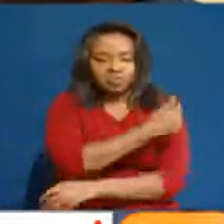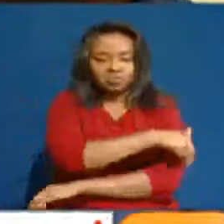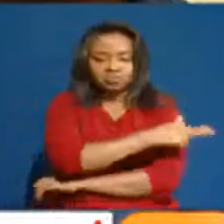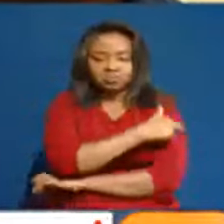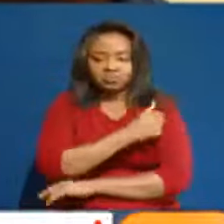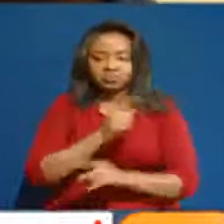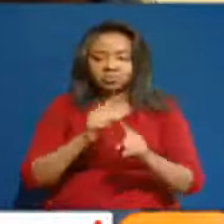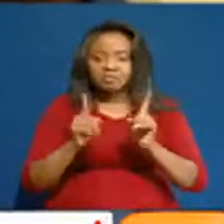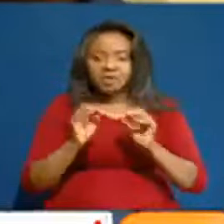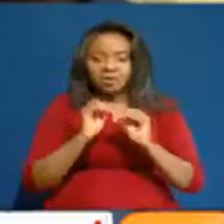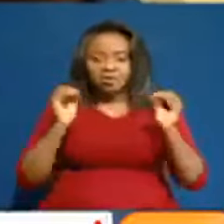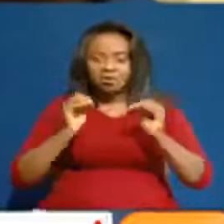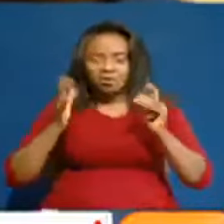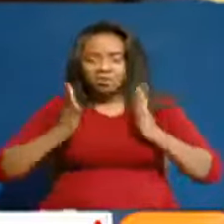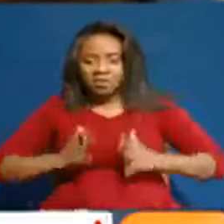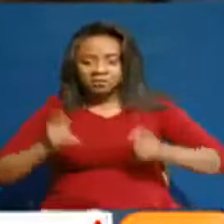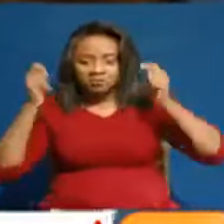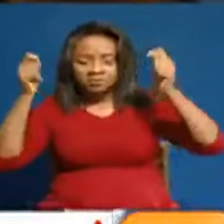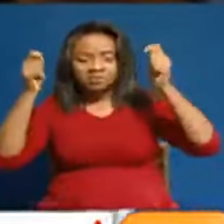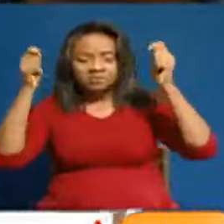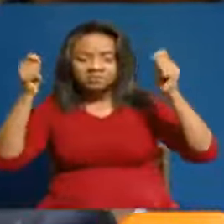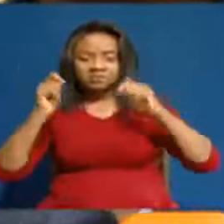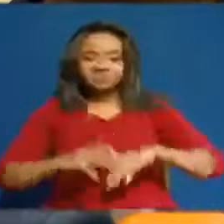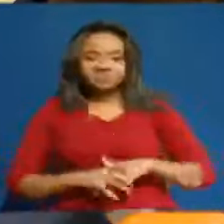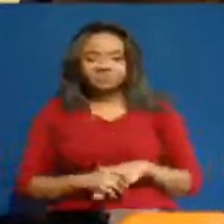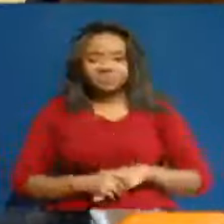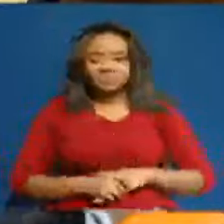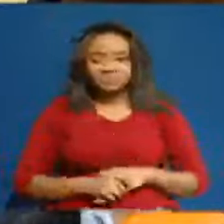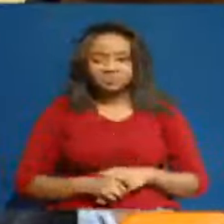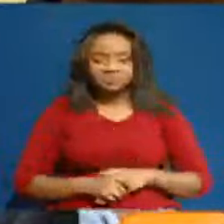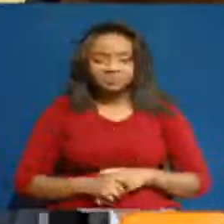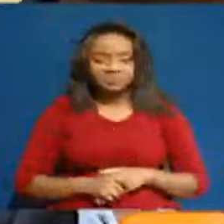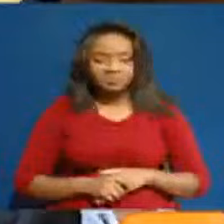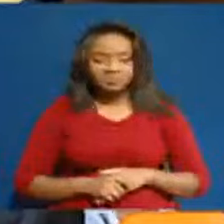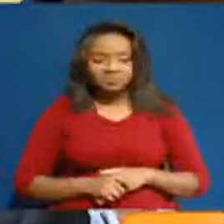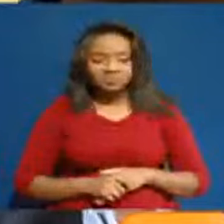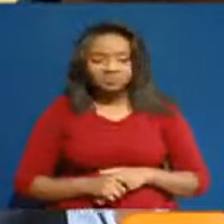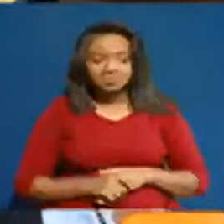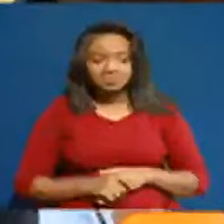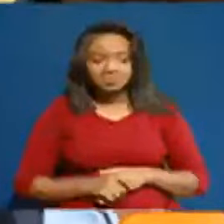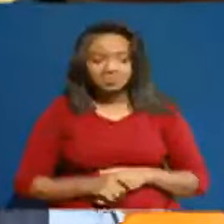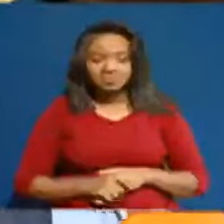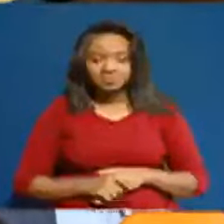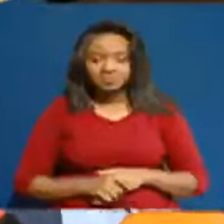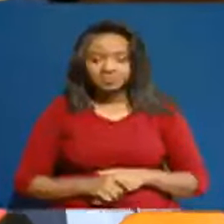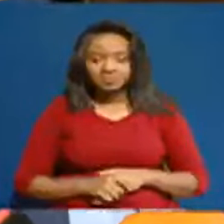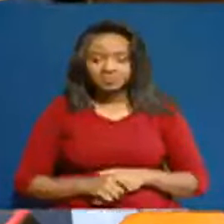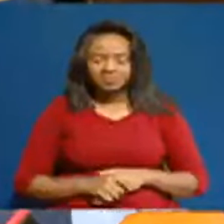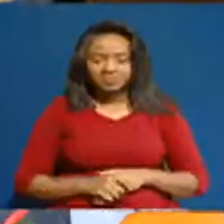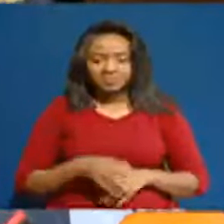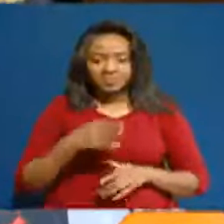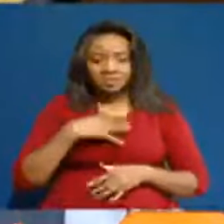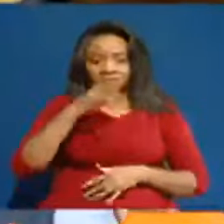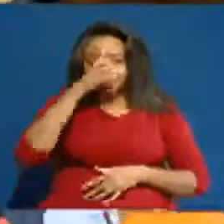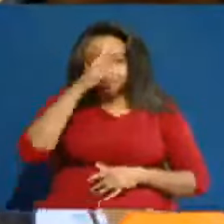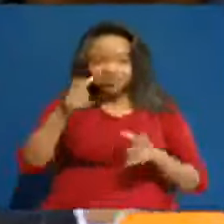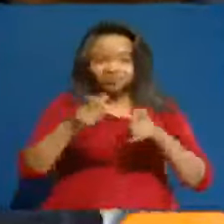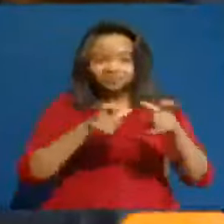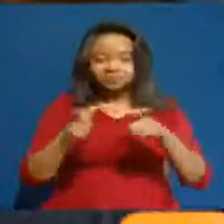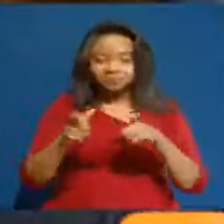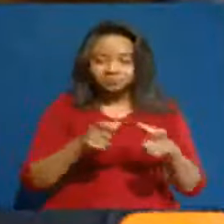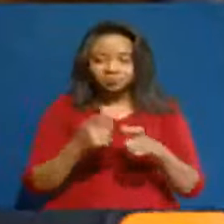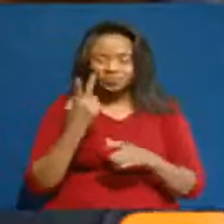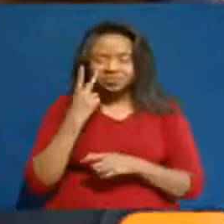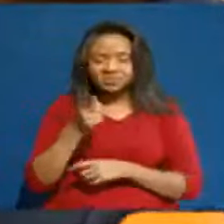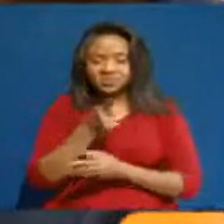single demonstrator was injured. Our police have shown their restraint. They have looked at these children. They have realized these children are being